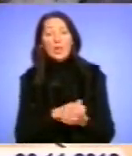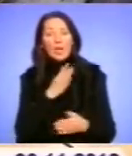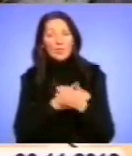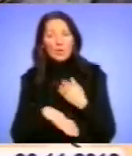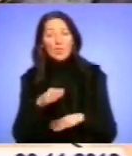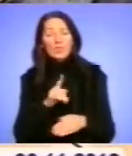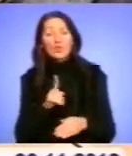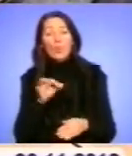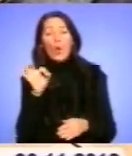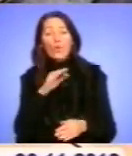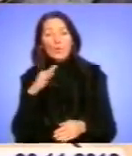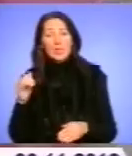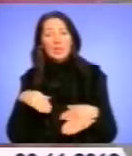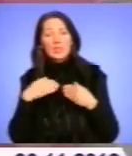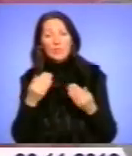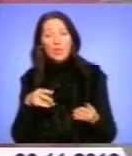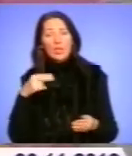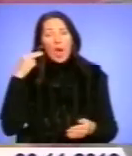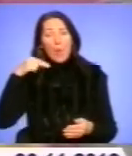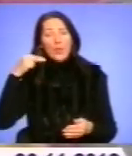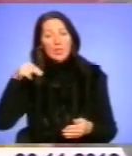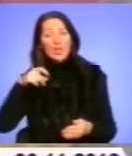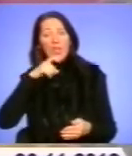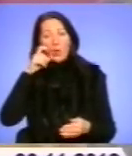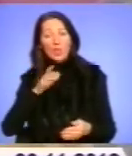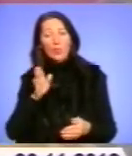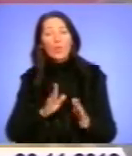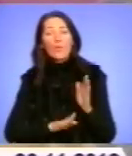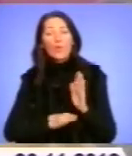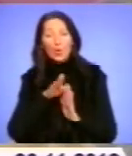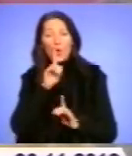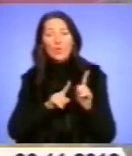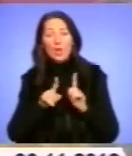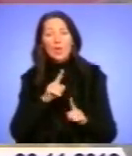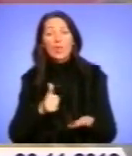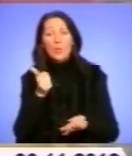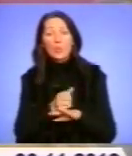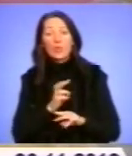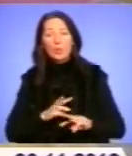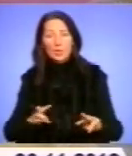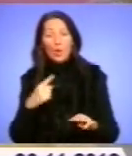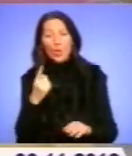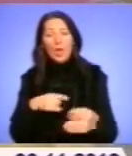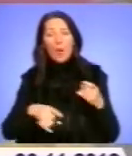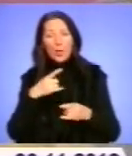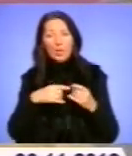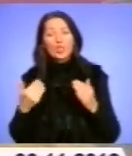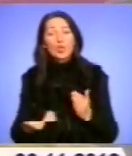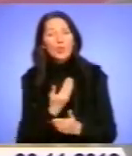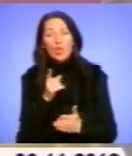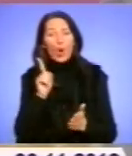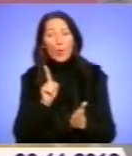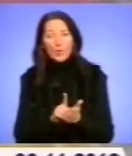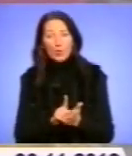звернення президента України, голови Верховної Ради України та прем'єр-міністра, крім цього, одна передача новин